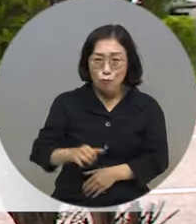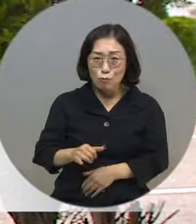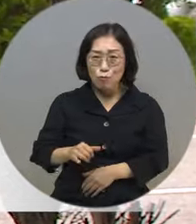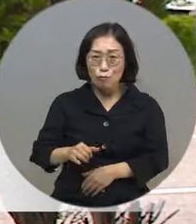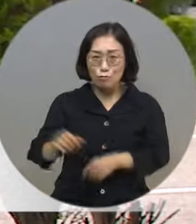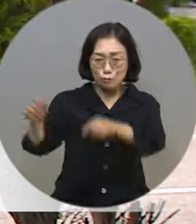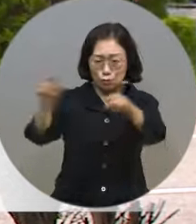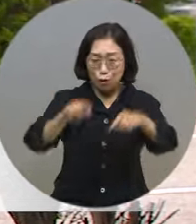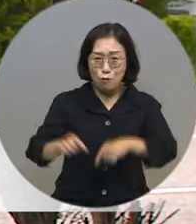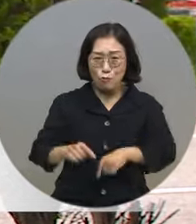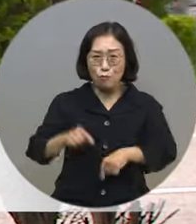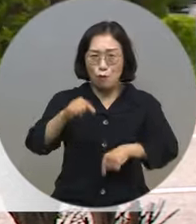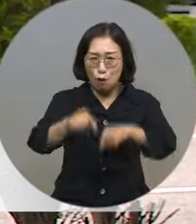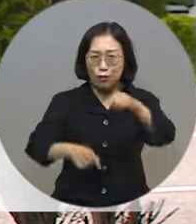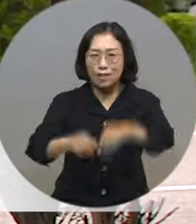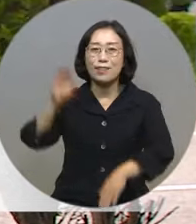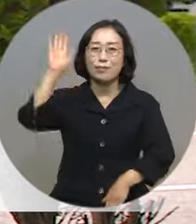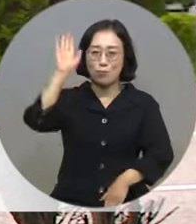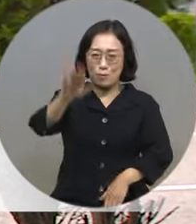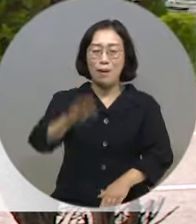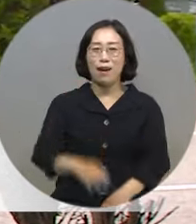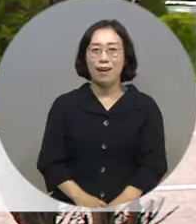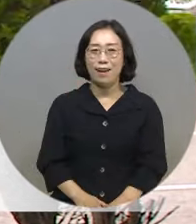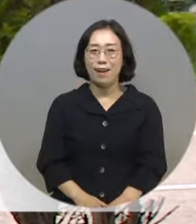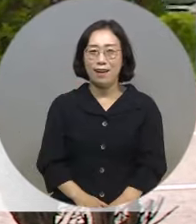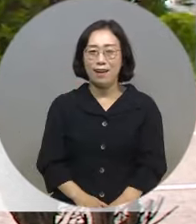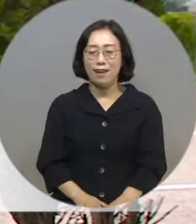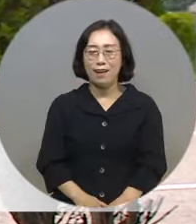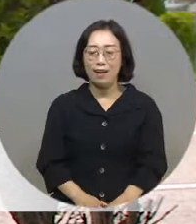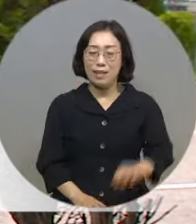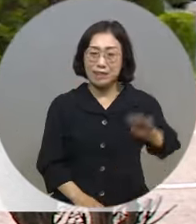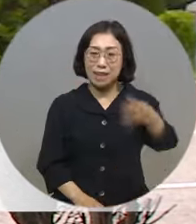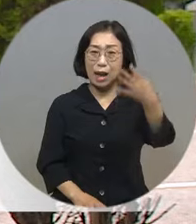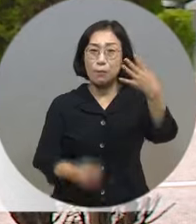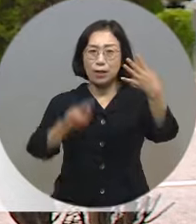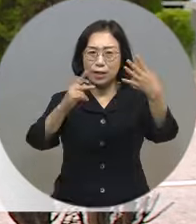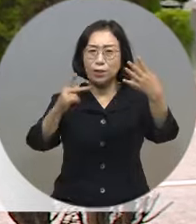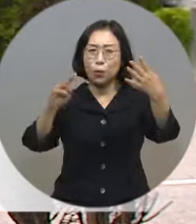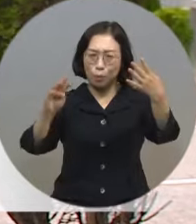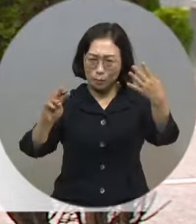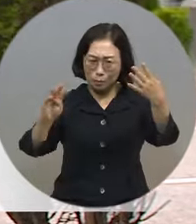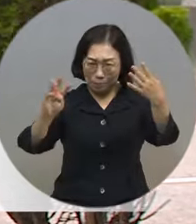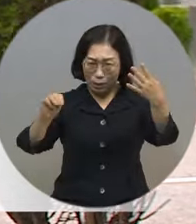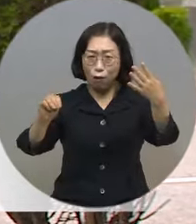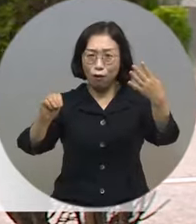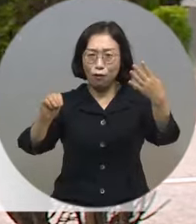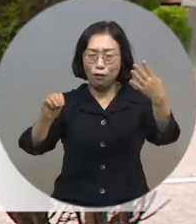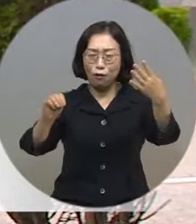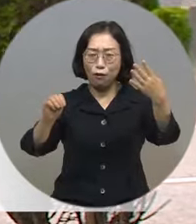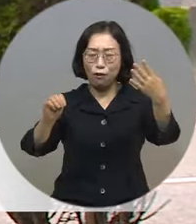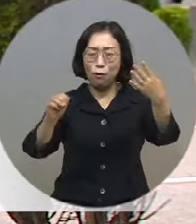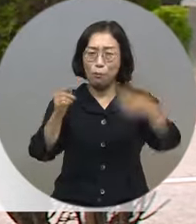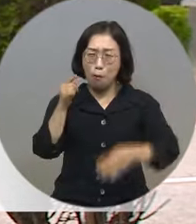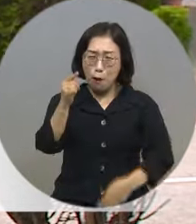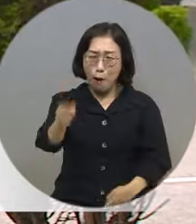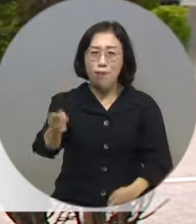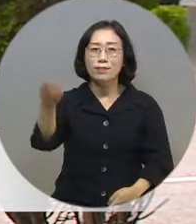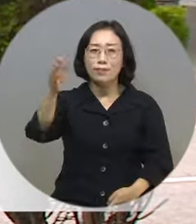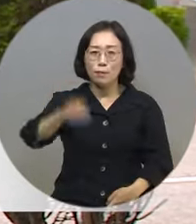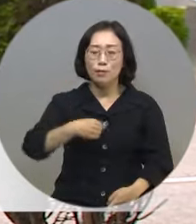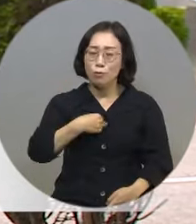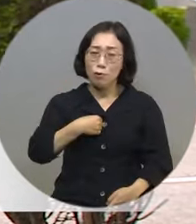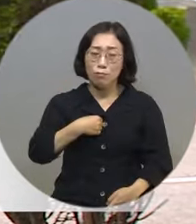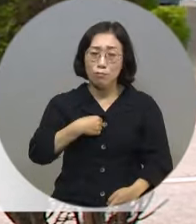출발합니다 어 한 400km 정도 되는 거리지만 저는